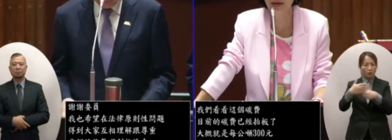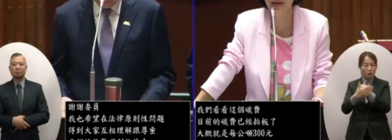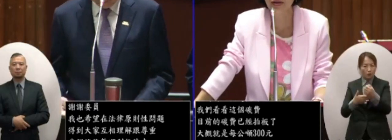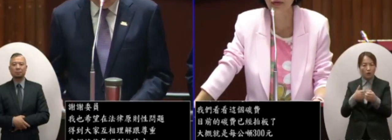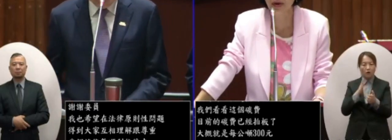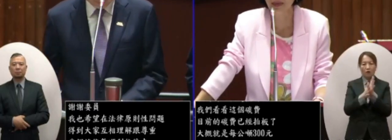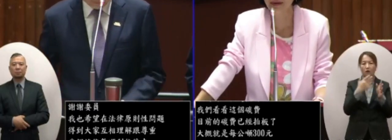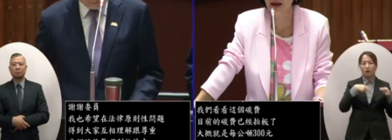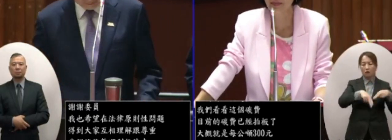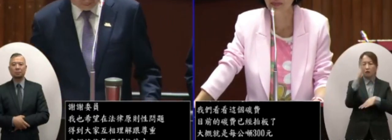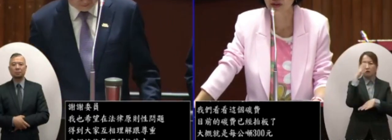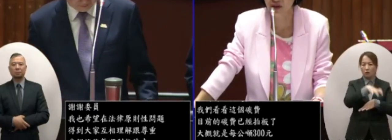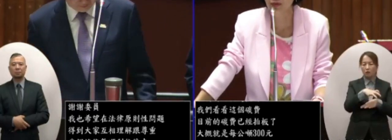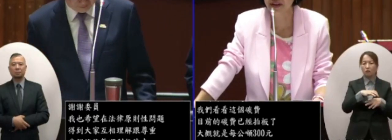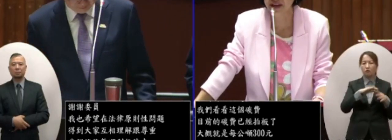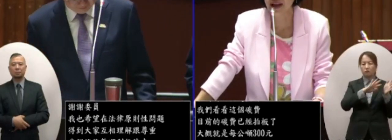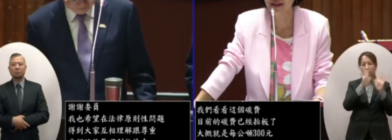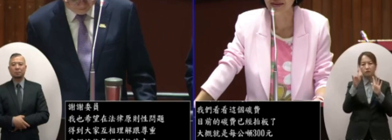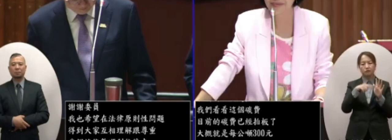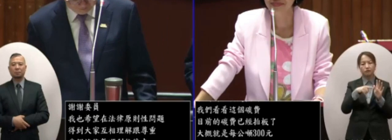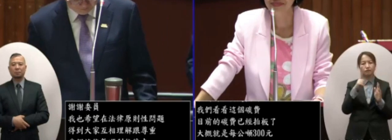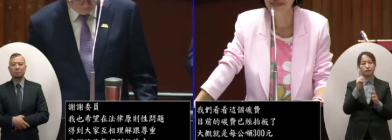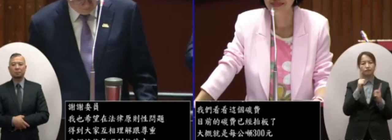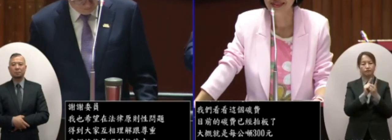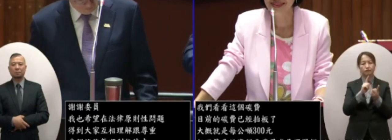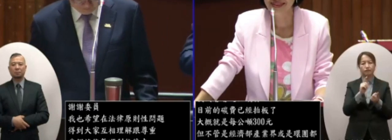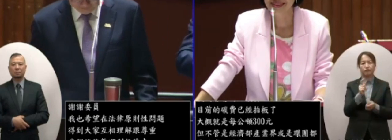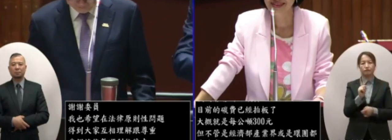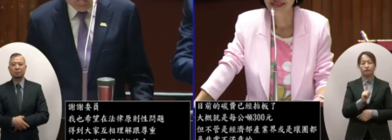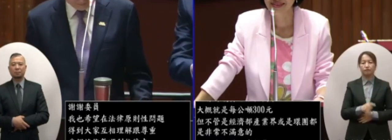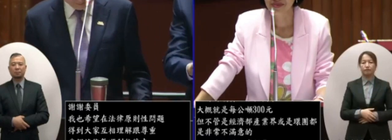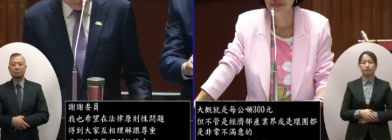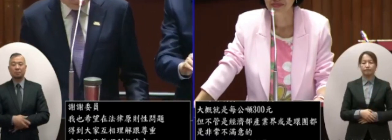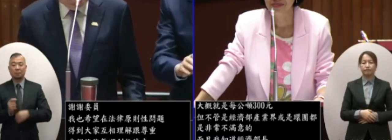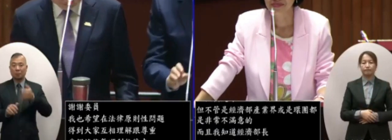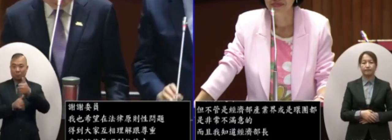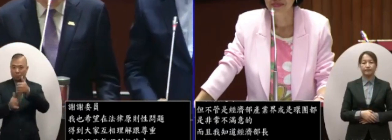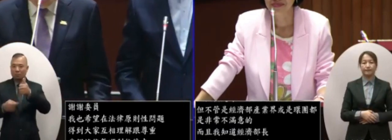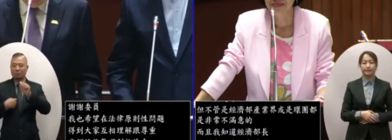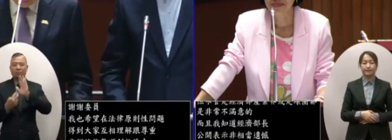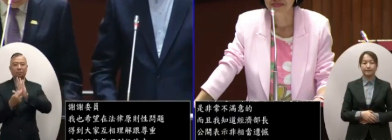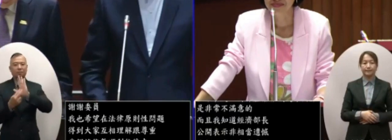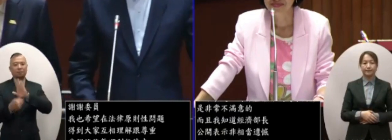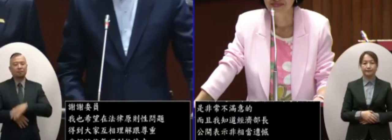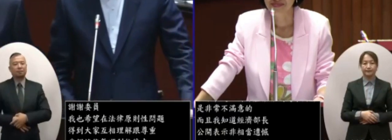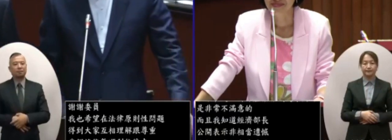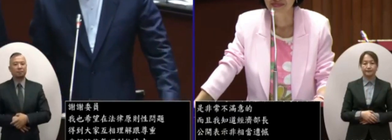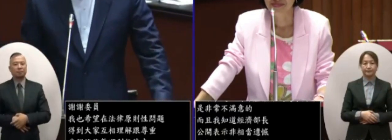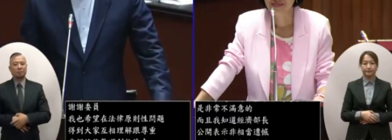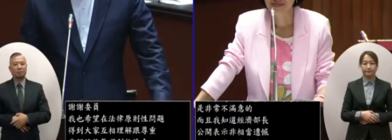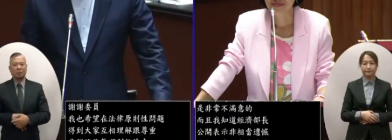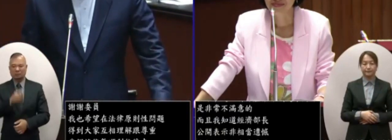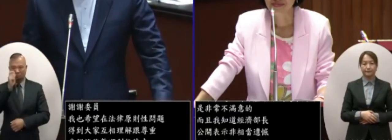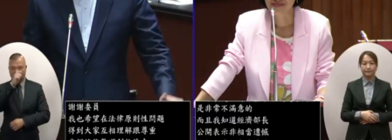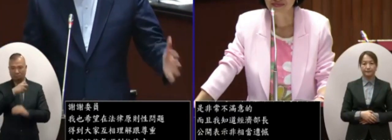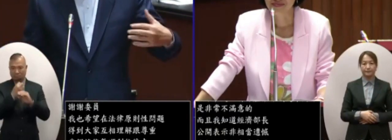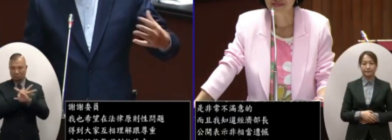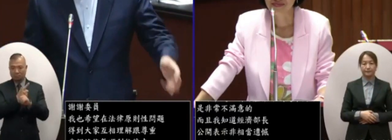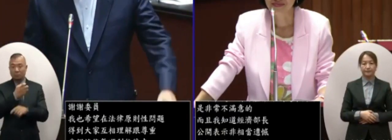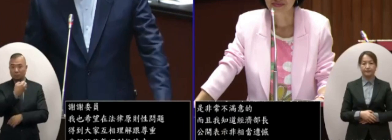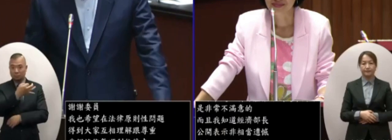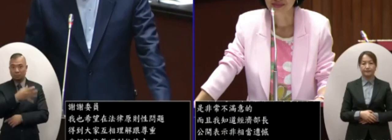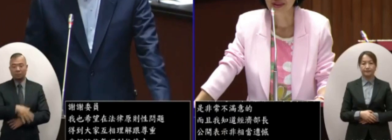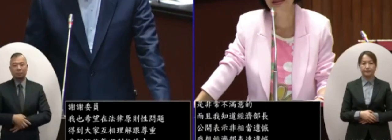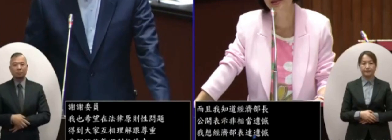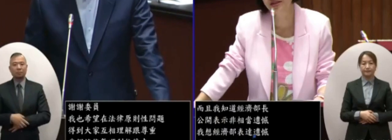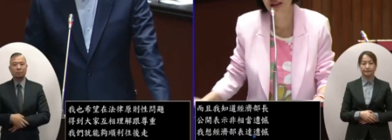表达深度的遗憾？ 啊，报告委员，我想这个碳费的部分呢，我们还是因为企业是我们在 照顾，当然